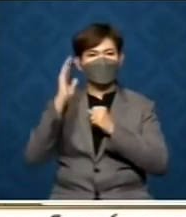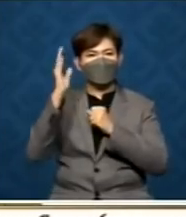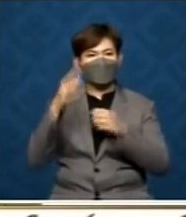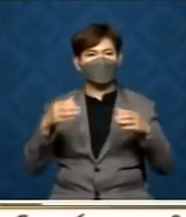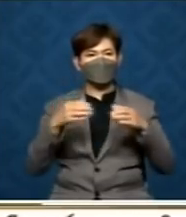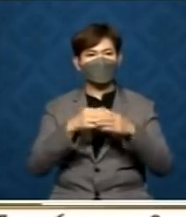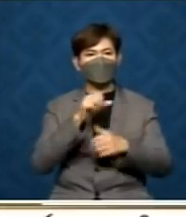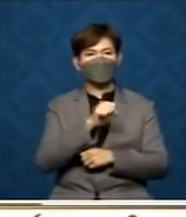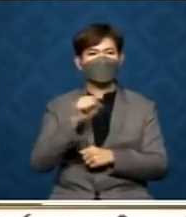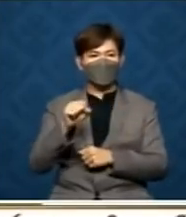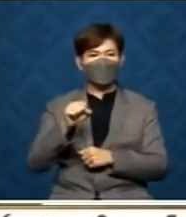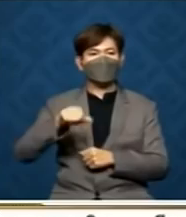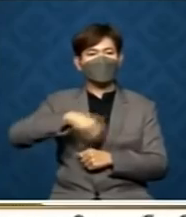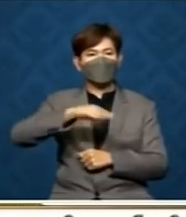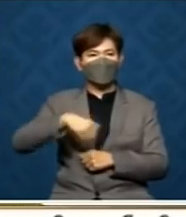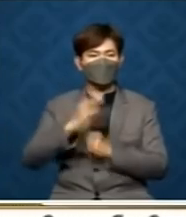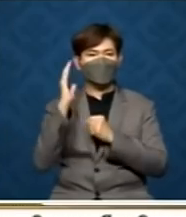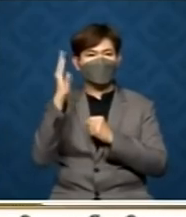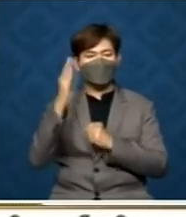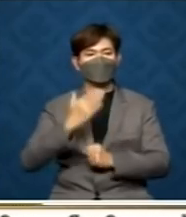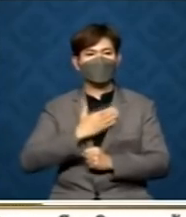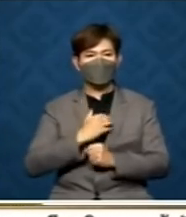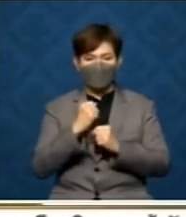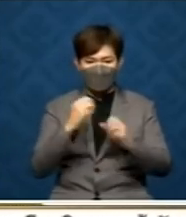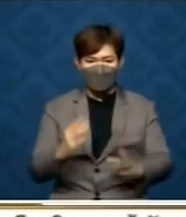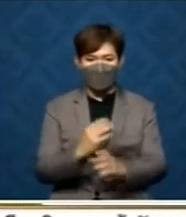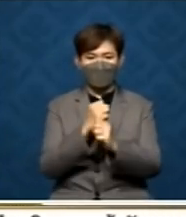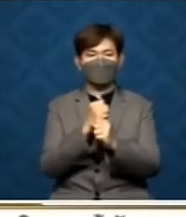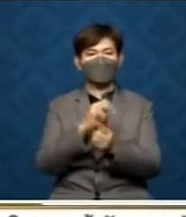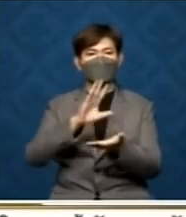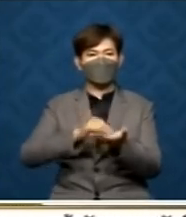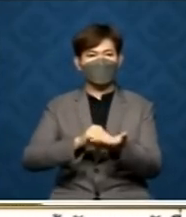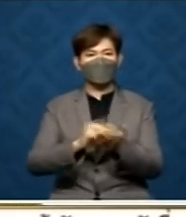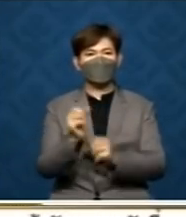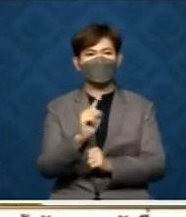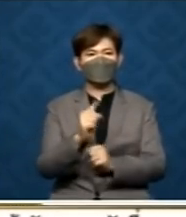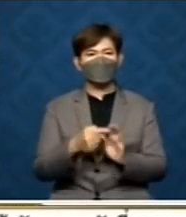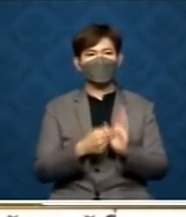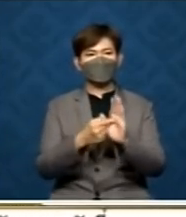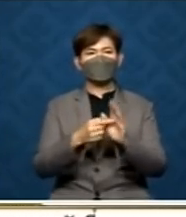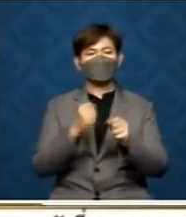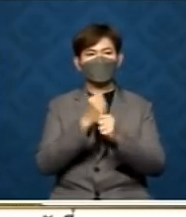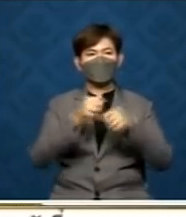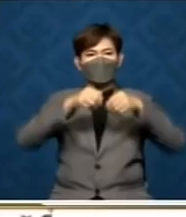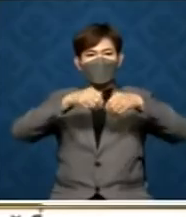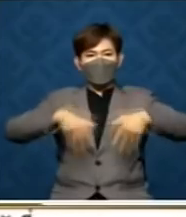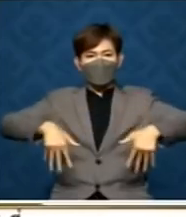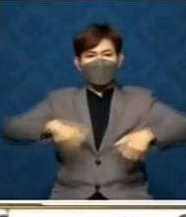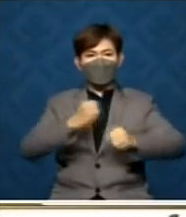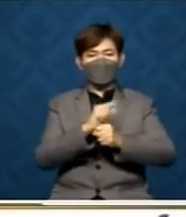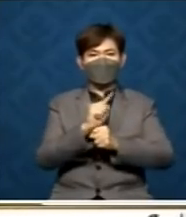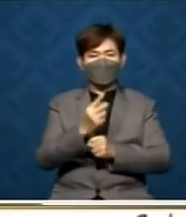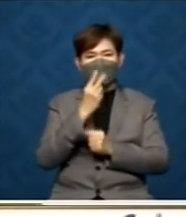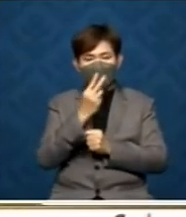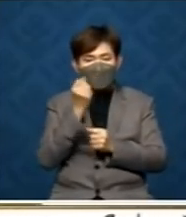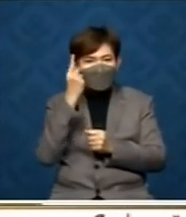เพื่อนสมาชิกทั้งหมดค่ะชื่อมุกกระผมได้พยายามส่งรวบรวมนะเนี่ยกับผมขอดำเสนอเป็นโครงสร้างเพื่อการติด